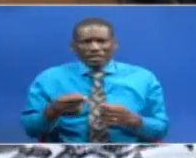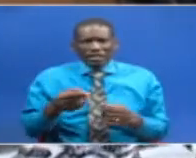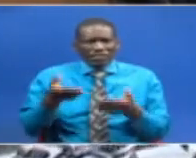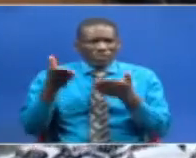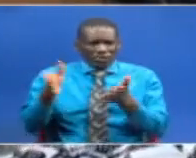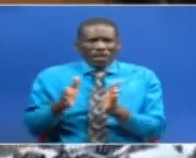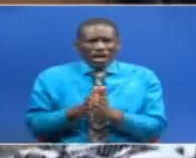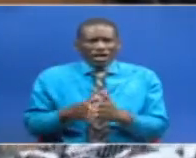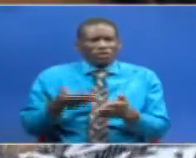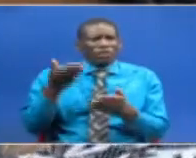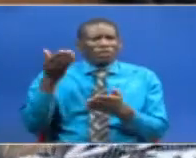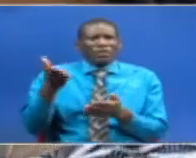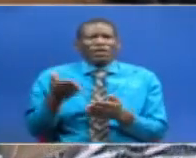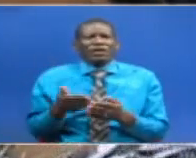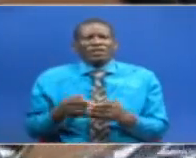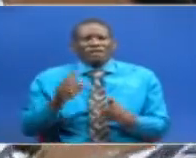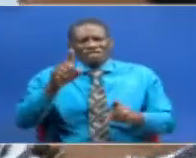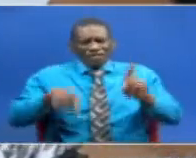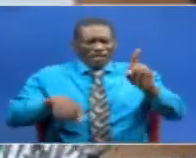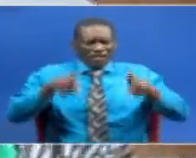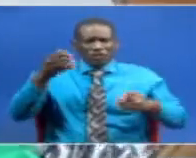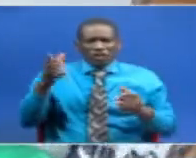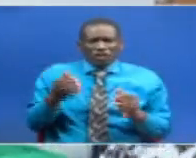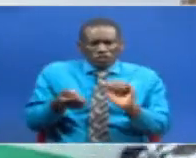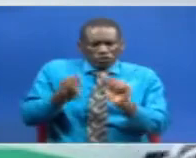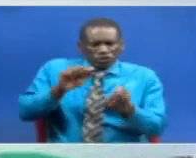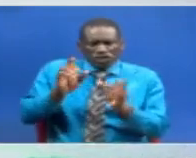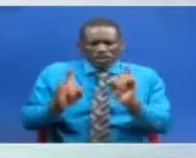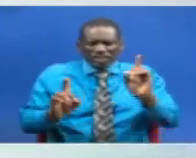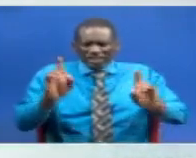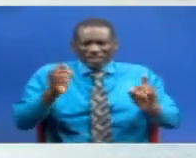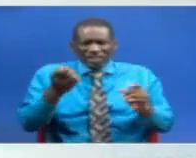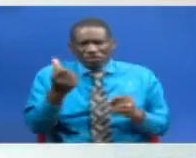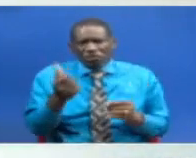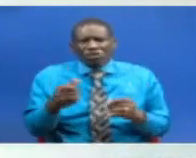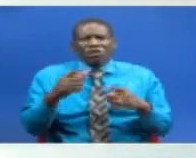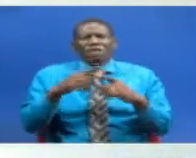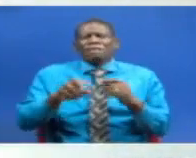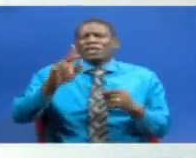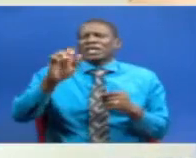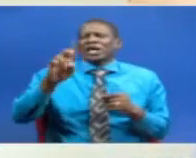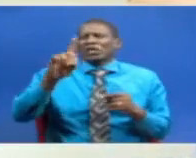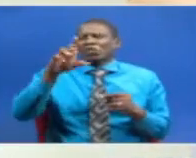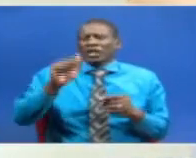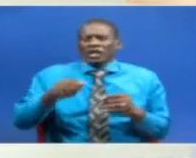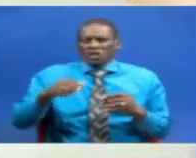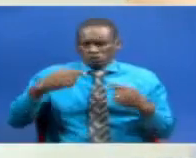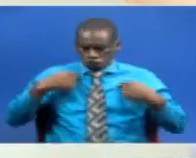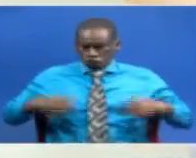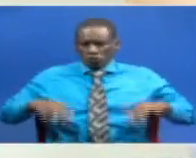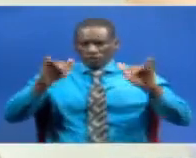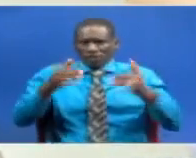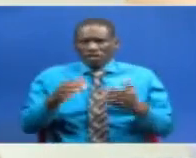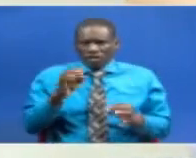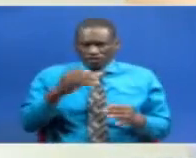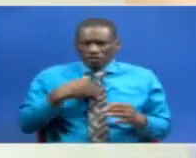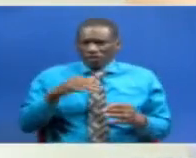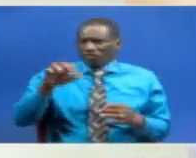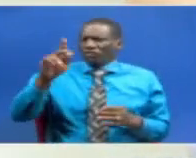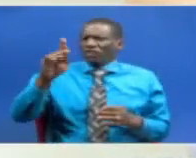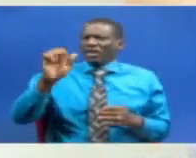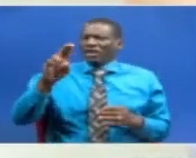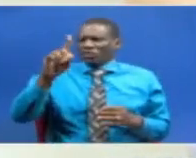zitakuwa kumbele. Variations zitakuja, they'll change designs kidogo, but kaunda will remain to be kaunda. Kivaa kaunda suit, ukitoka pale nje